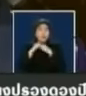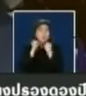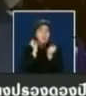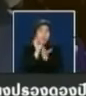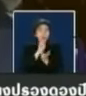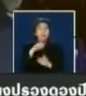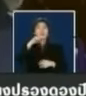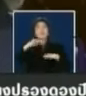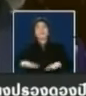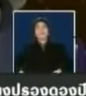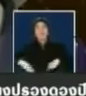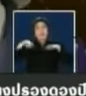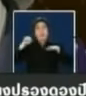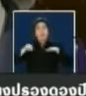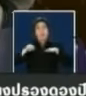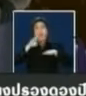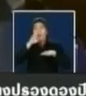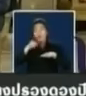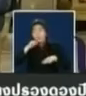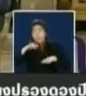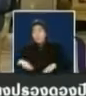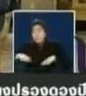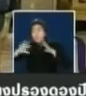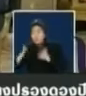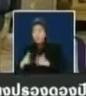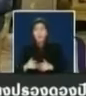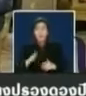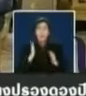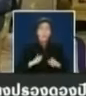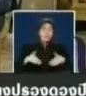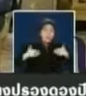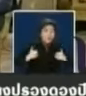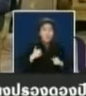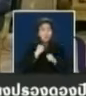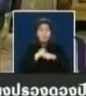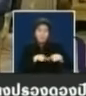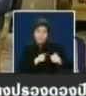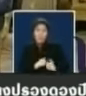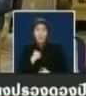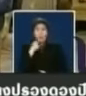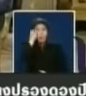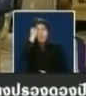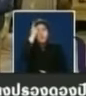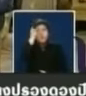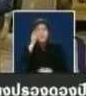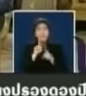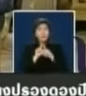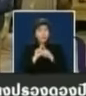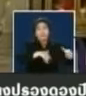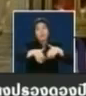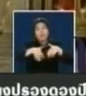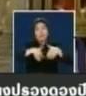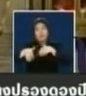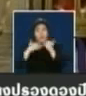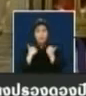จากเหตุการณ์มหาอุทกภัยในปี2554และขอให้อุปสรรคต่างๆนั้นผ่านพ้นไปได้ด้วยดีพร้อมกันนี้นะครับ